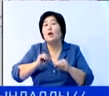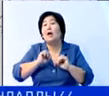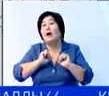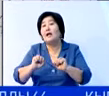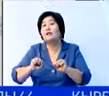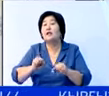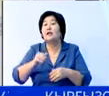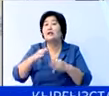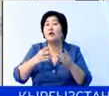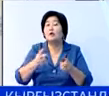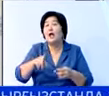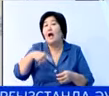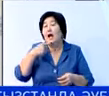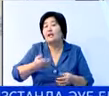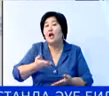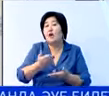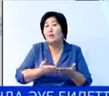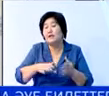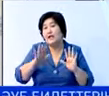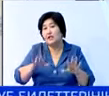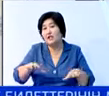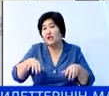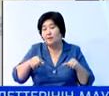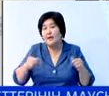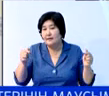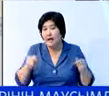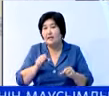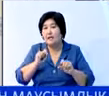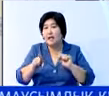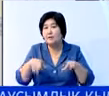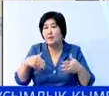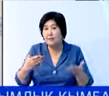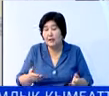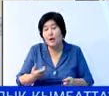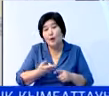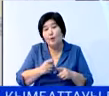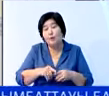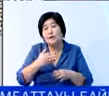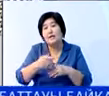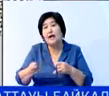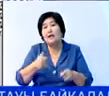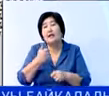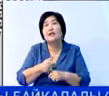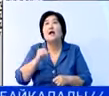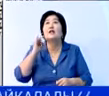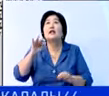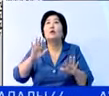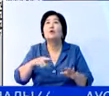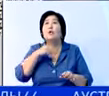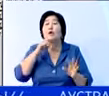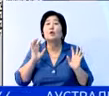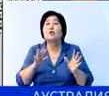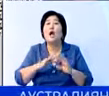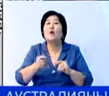ұсынды. Жиында аталмыш мәселелер жөнінде жергілікті билікке нақты тапсырма берілді. Осы орайда сала жетекшісі тарихи орындарды күтіп ұстауға